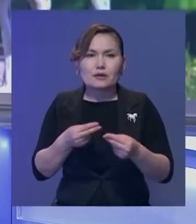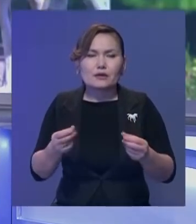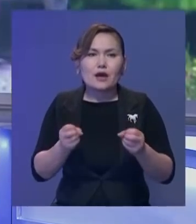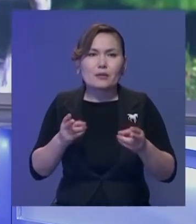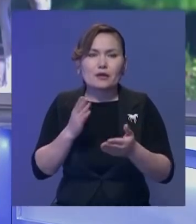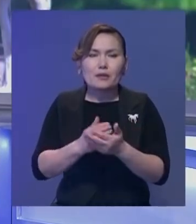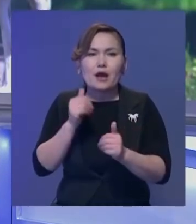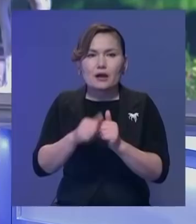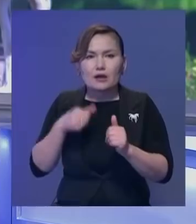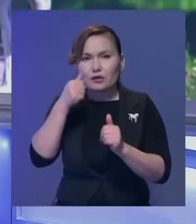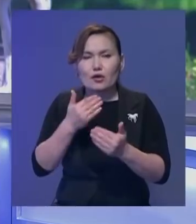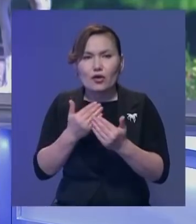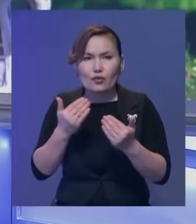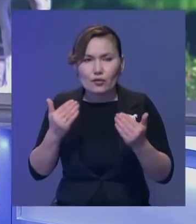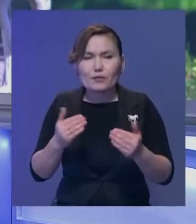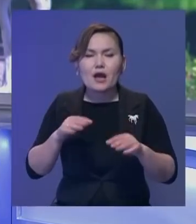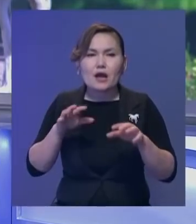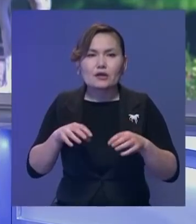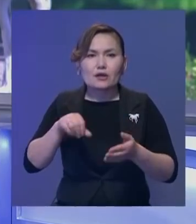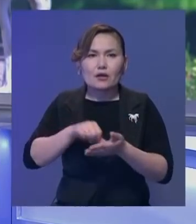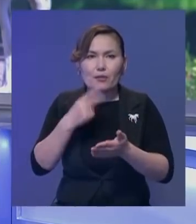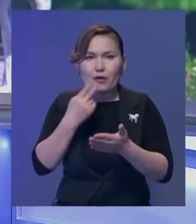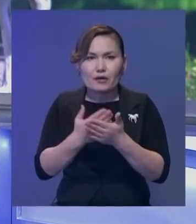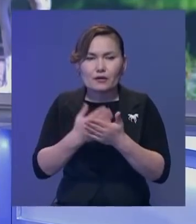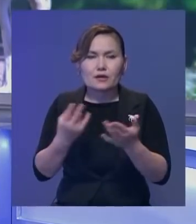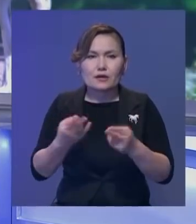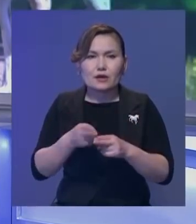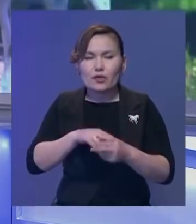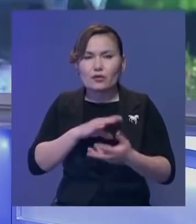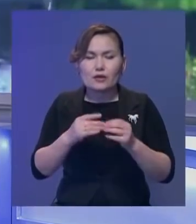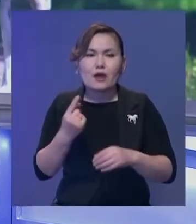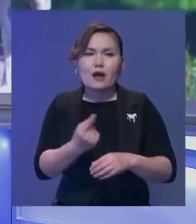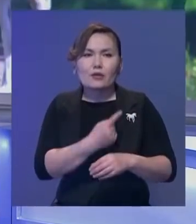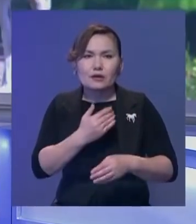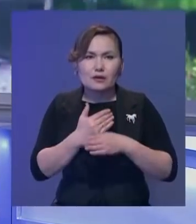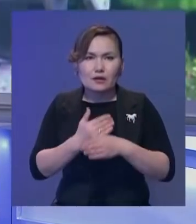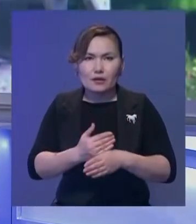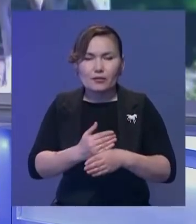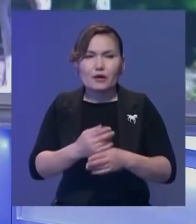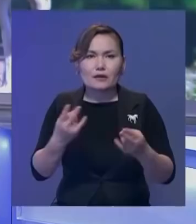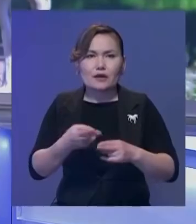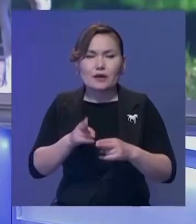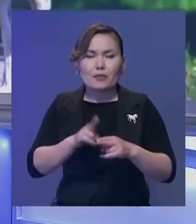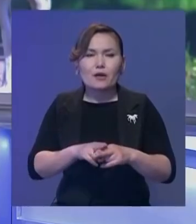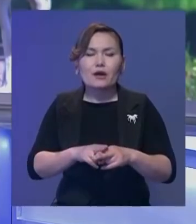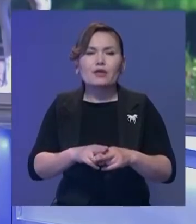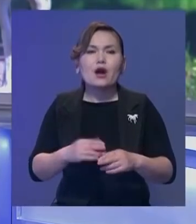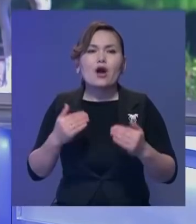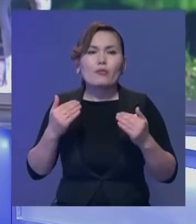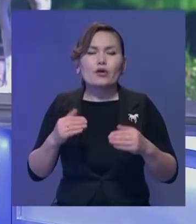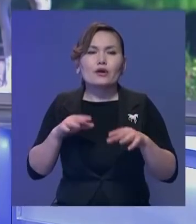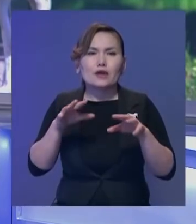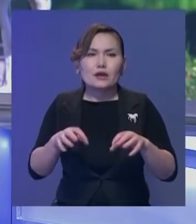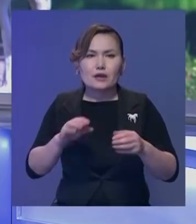көрме ұйымдастыру қажеттігін де айтады. Сонда ғана тазы ұстаушылар қатары еселене түсетініне сенімді. Аңшы иттердің бүгінгі